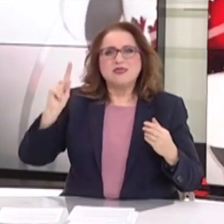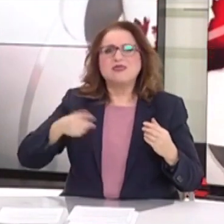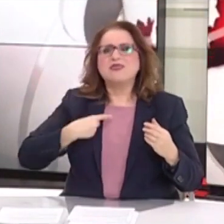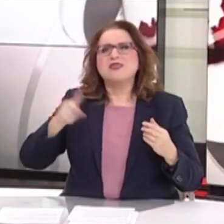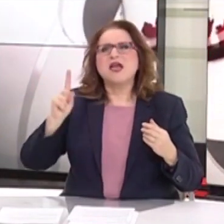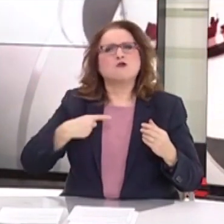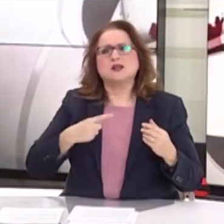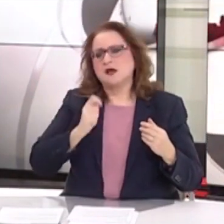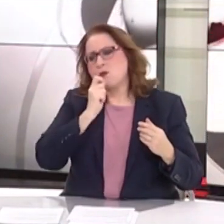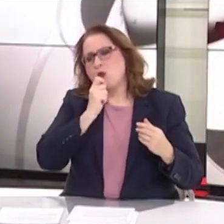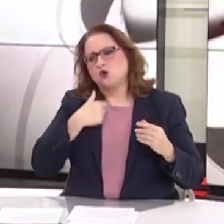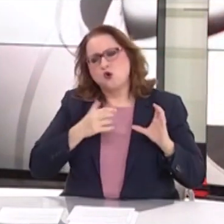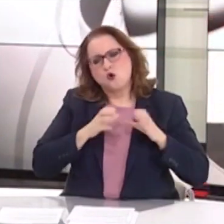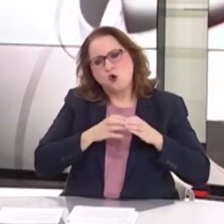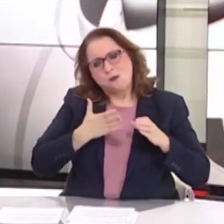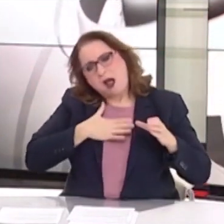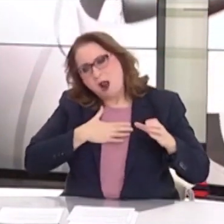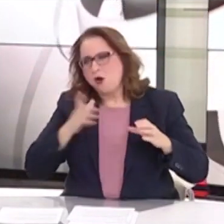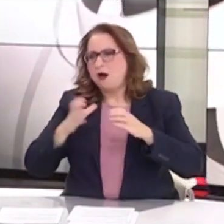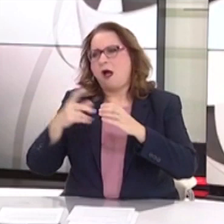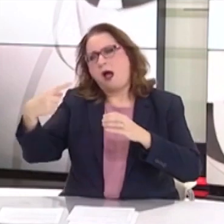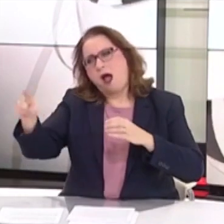πολιτικές οικογένειες, πιστεύω ότι έχουμε